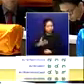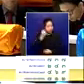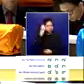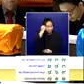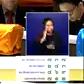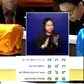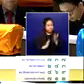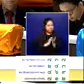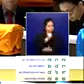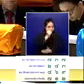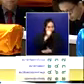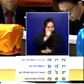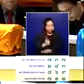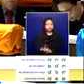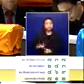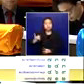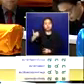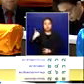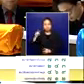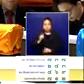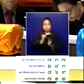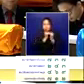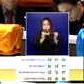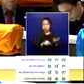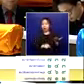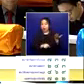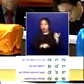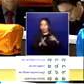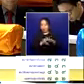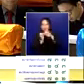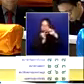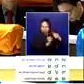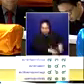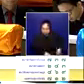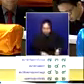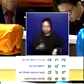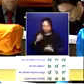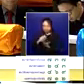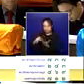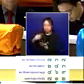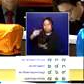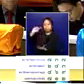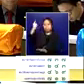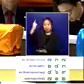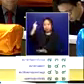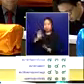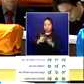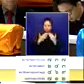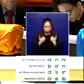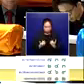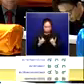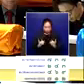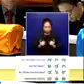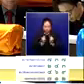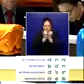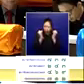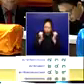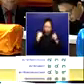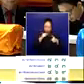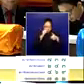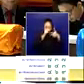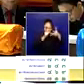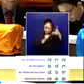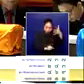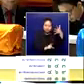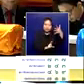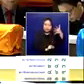ก็มีการยกเลิกฉบับเดิมและร่างใหม่ทำให้ปัจจุบันนี้นะคะเรามีรัฐธรรมนูญมากมายถึง20